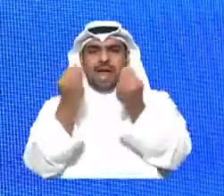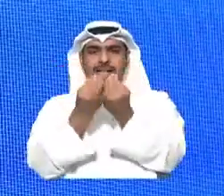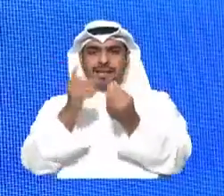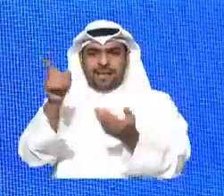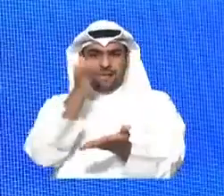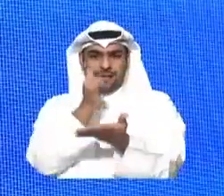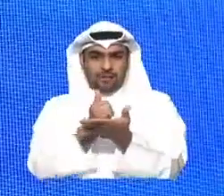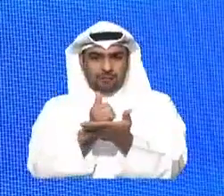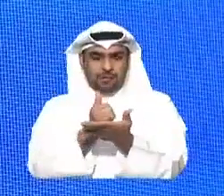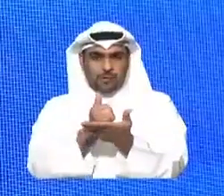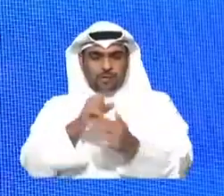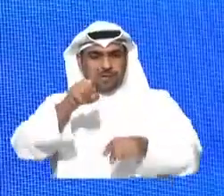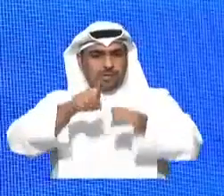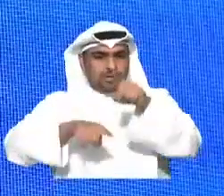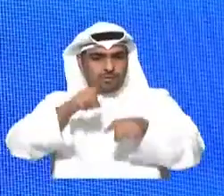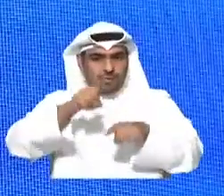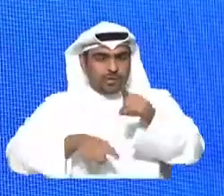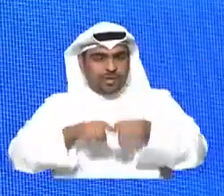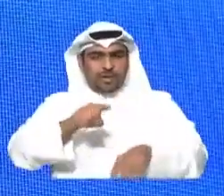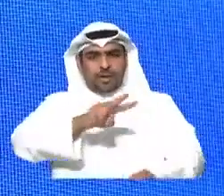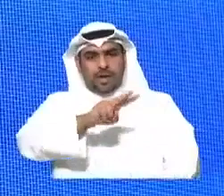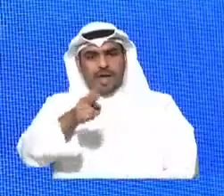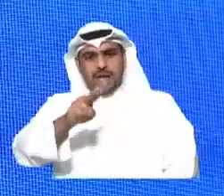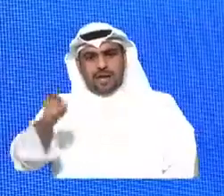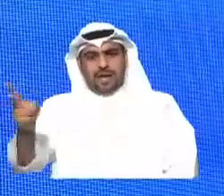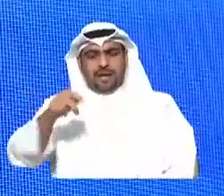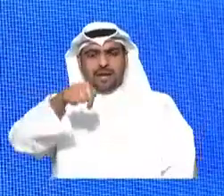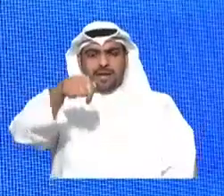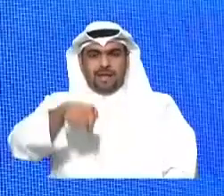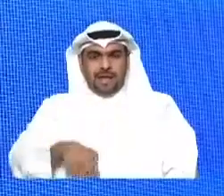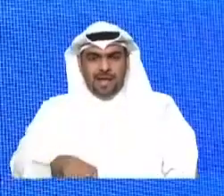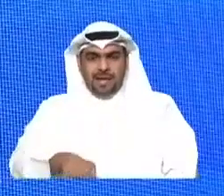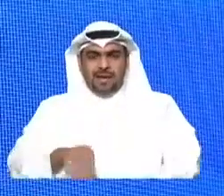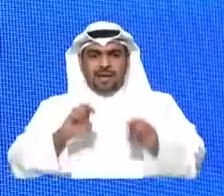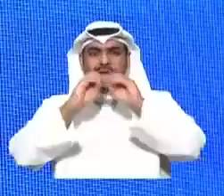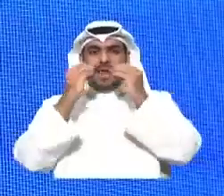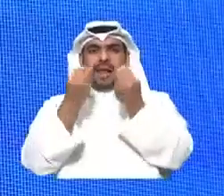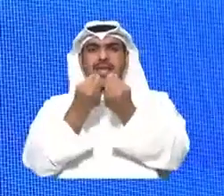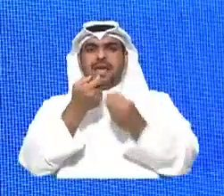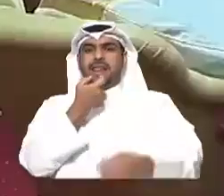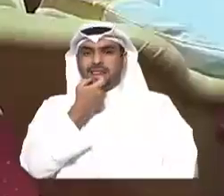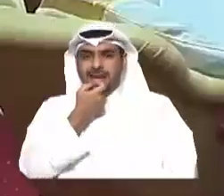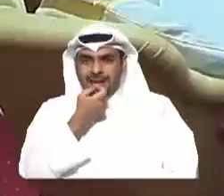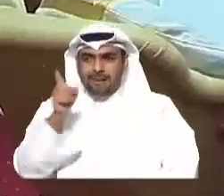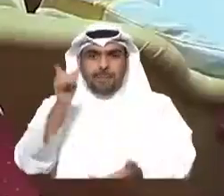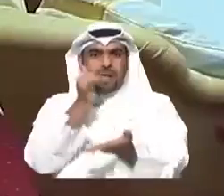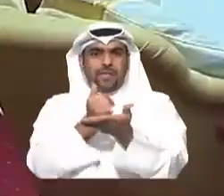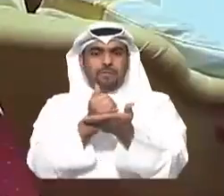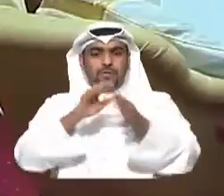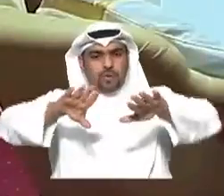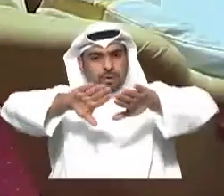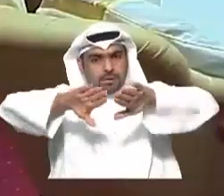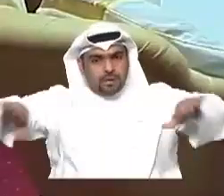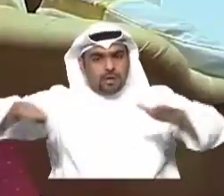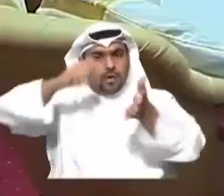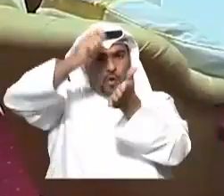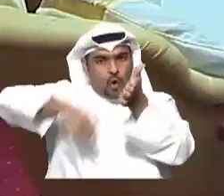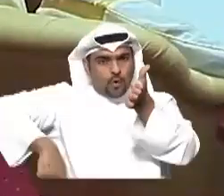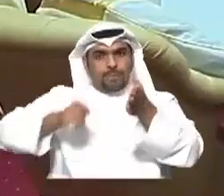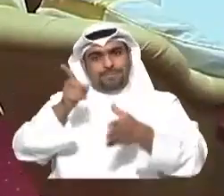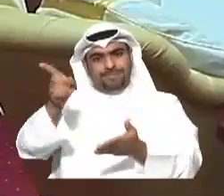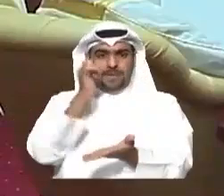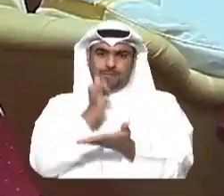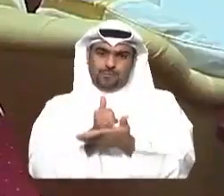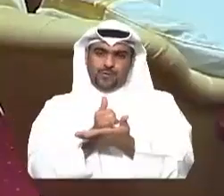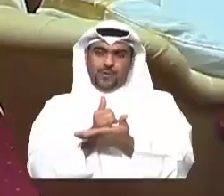مسماها الصحيح وهي هيئة التحكيم الرياضي لدول مجلس التعاون الخليجي. وتم خلال الاجتماع مناقشة